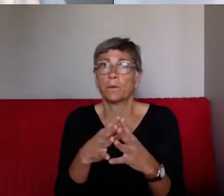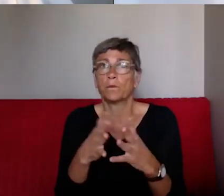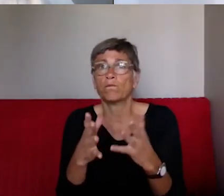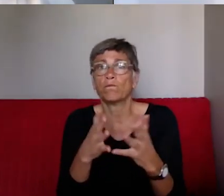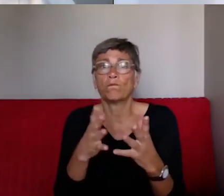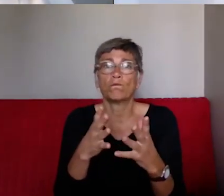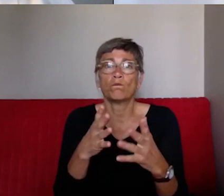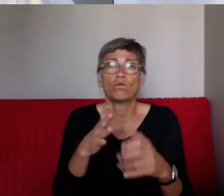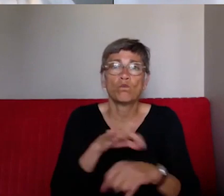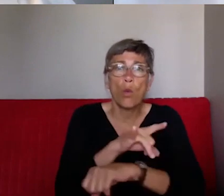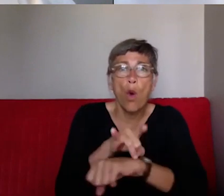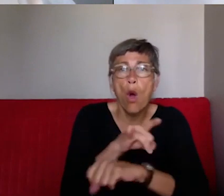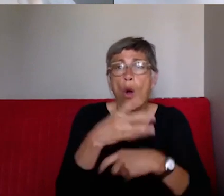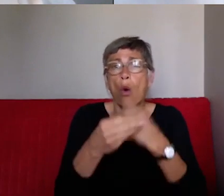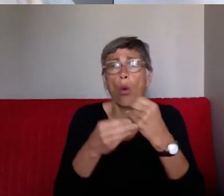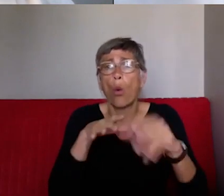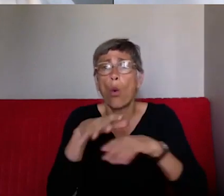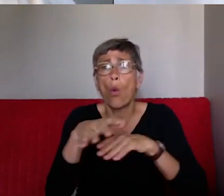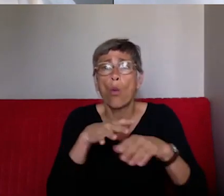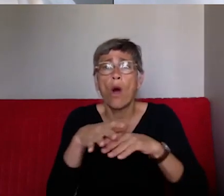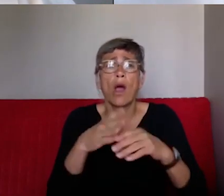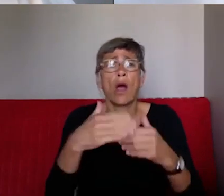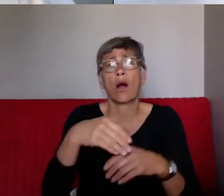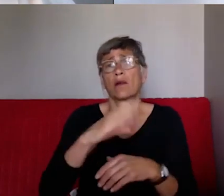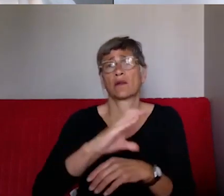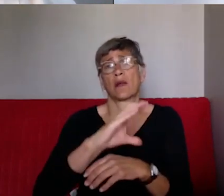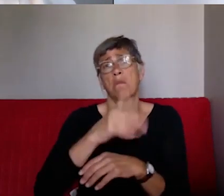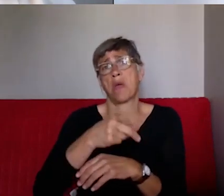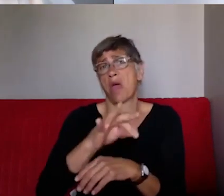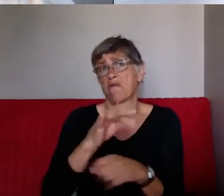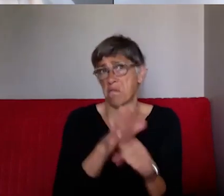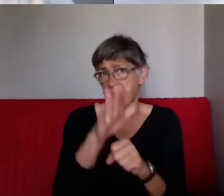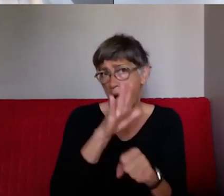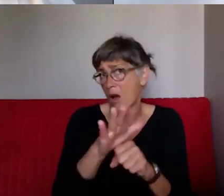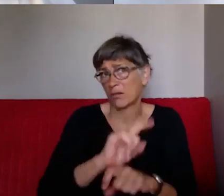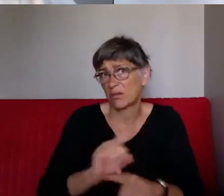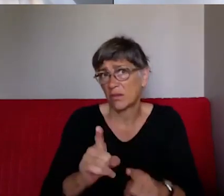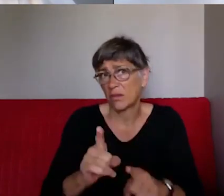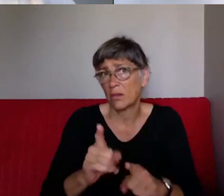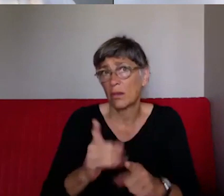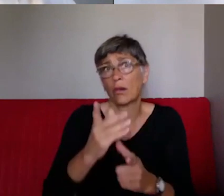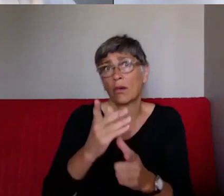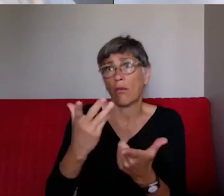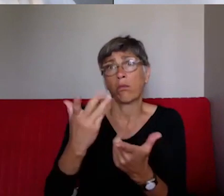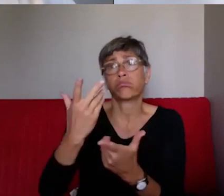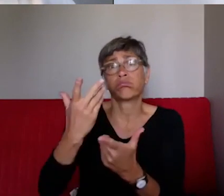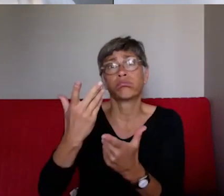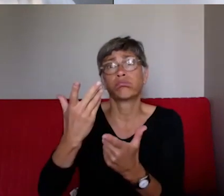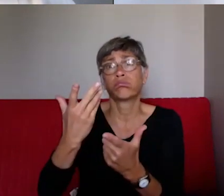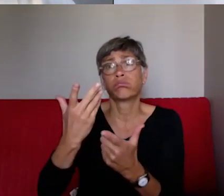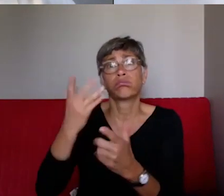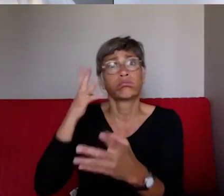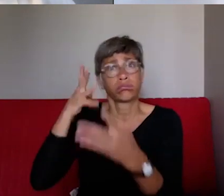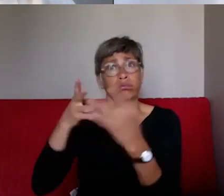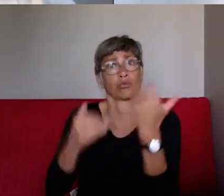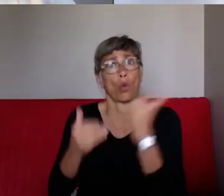d'heures ou de moyens via le CPF, on peut tout à fait avoir un bilan de compétences financé par